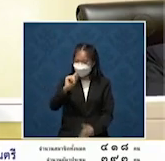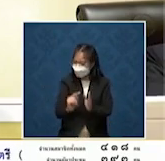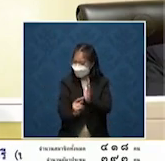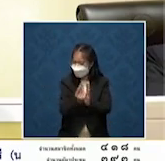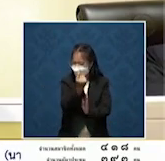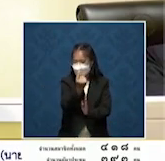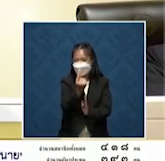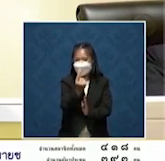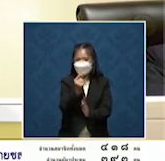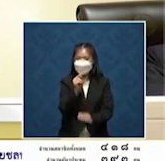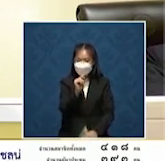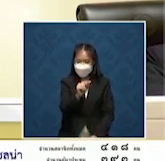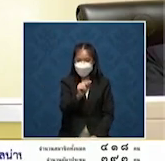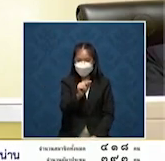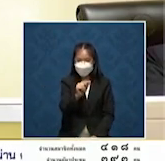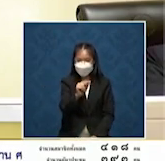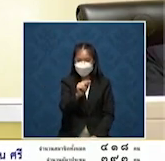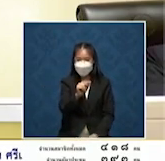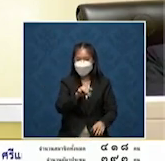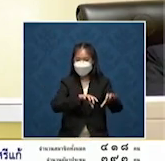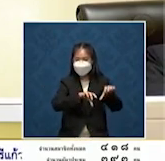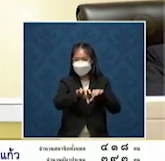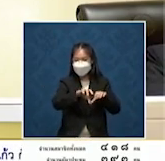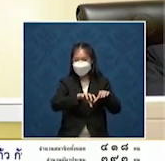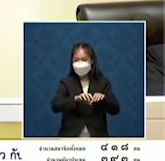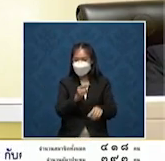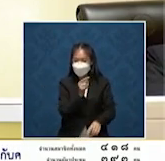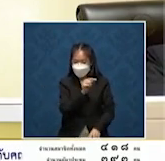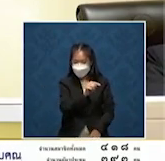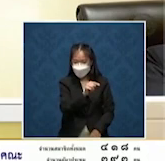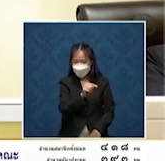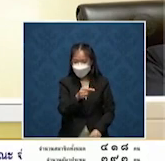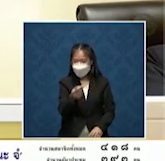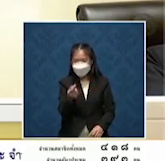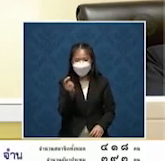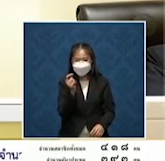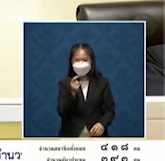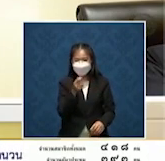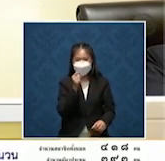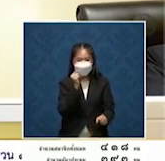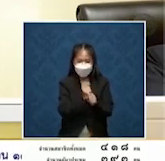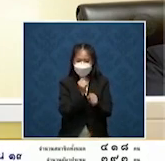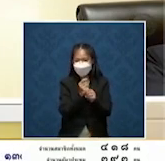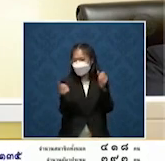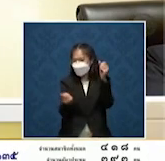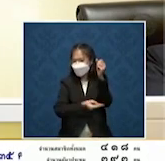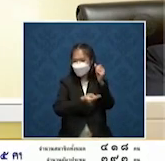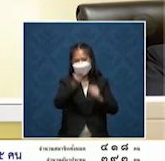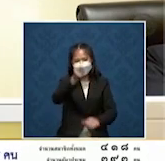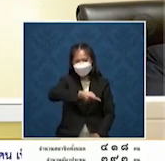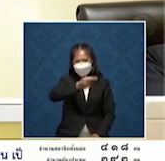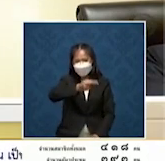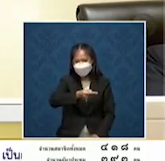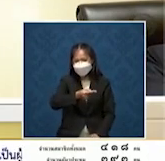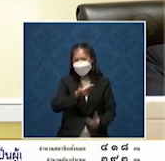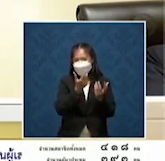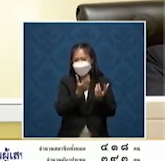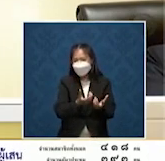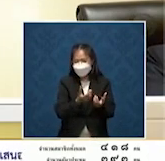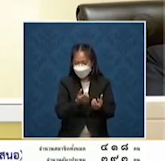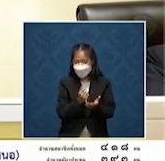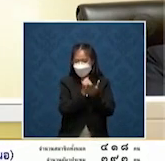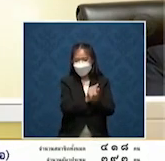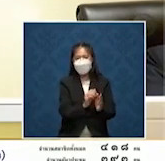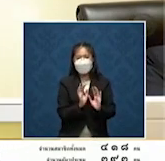ดดันแล้วก็สร้างกระแสแล้วก็พาดพิงมาถึงฝ่ายการเมืองนะบางช่วงบางตอนคุณธนกรเนี่ยได้มีการชี้แจงไปถึ